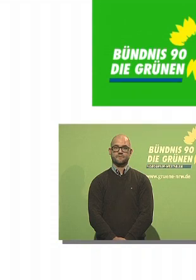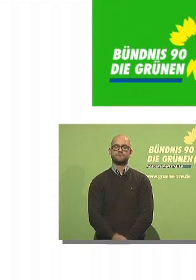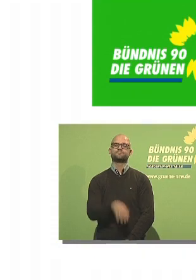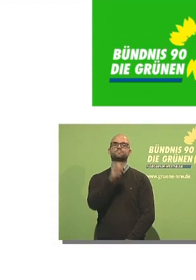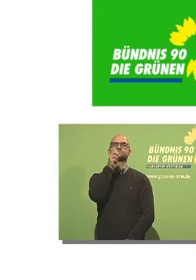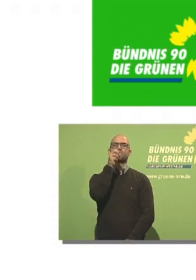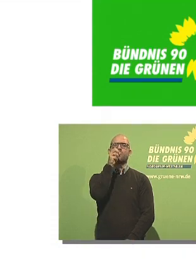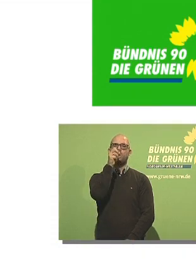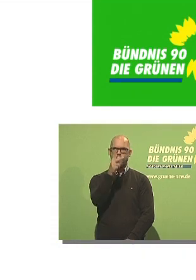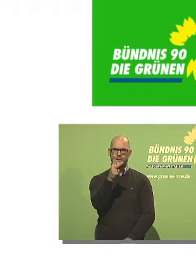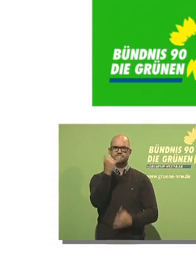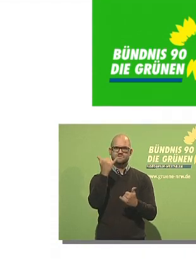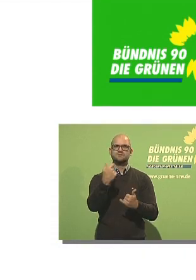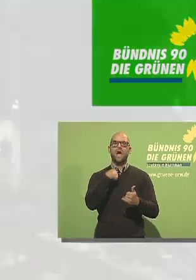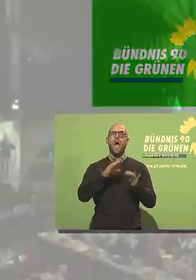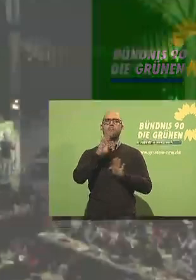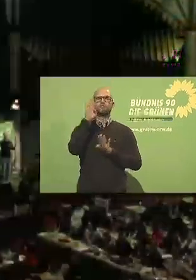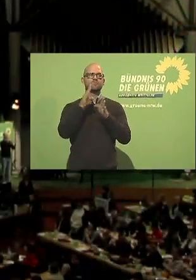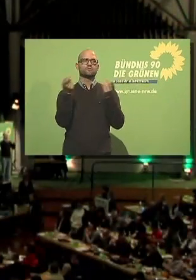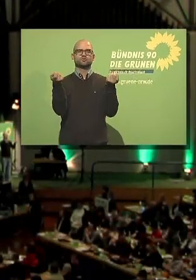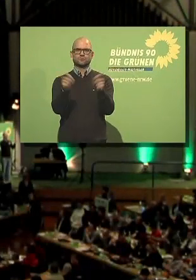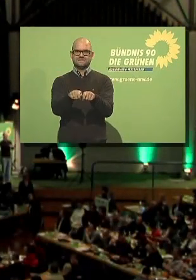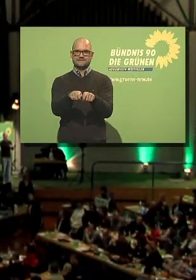Okay, dann schließe ich jetzt die Abstimmung.